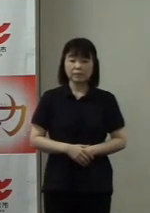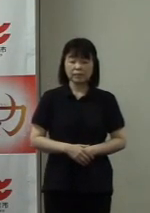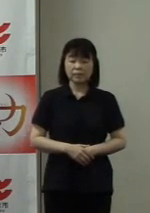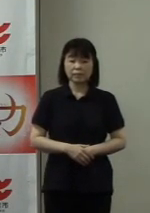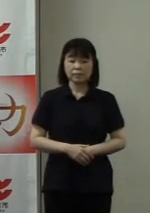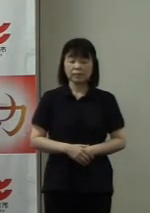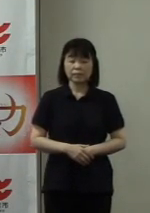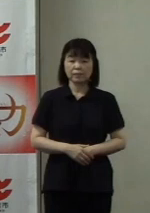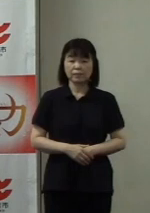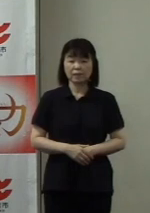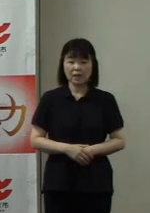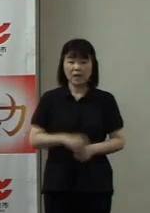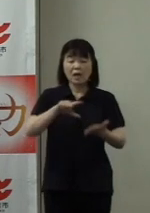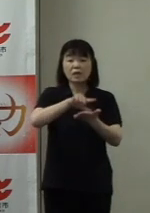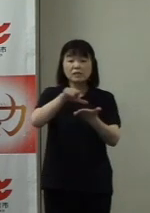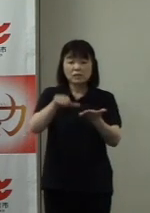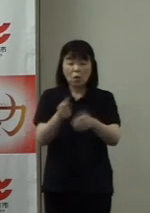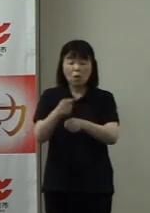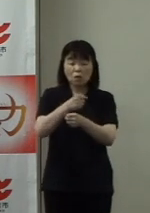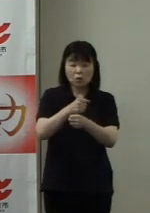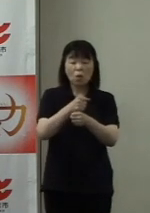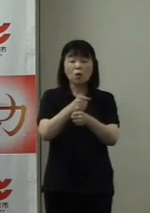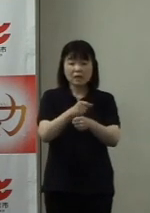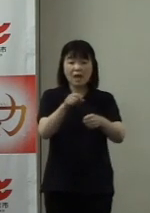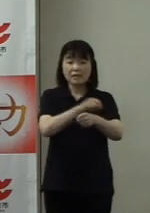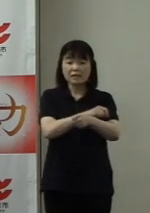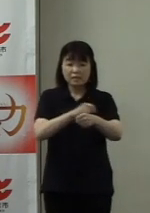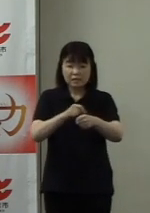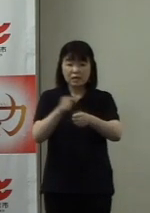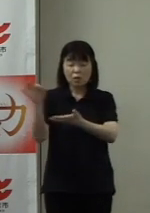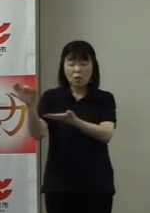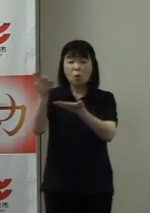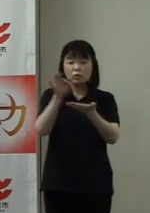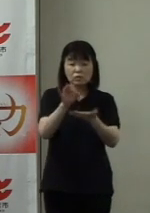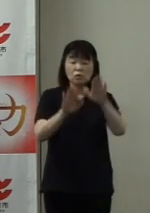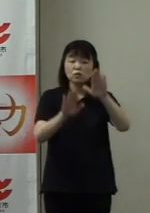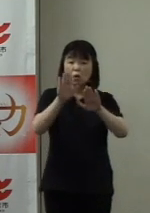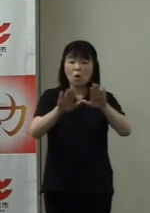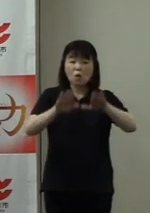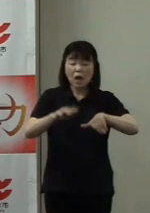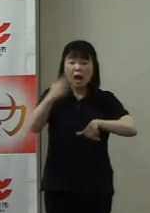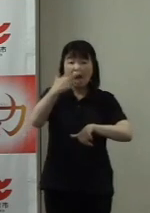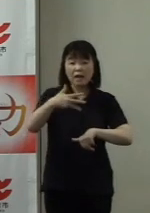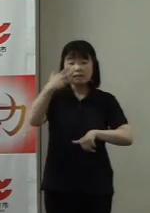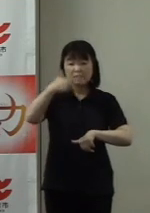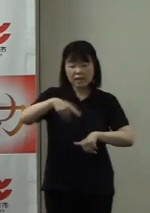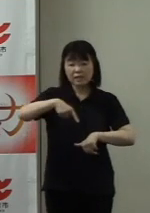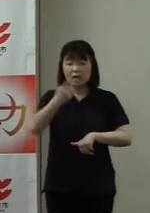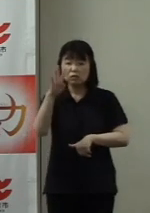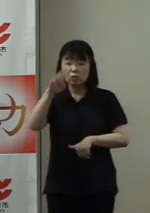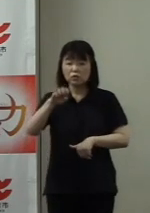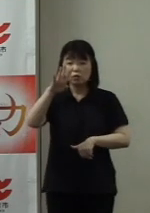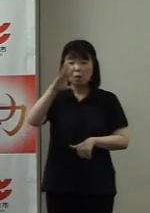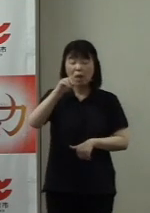最後に地方創生臨時交付金の状況でありますけれども、今回8144万4000円す